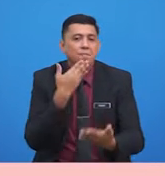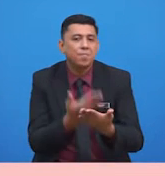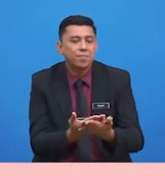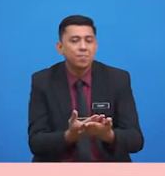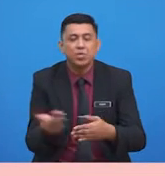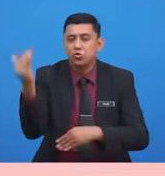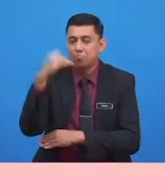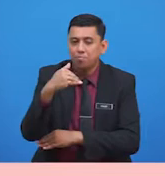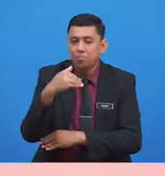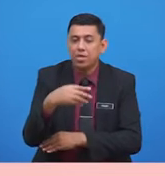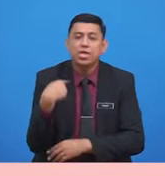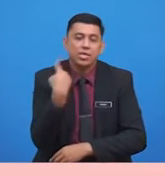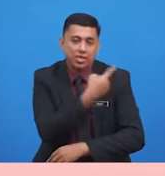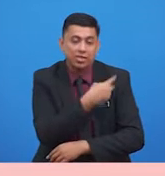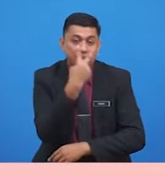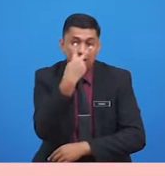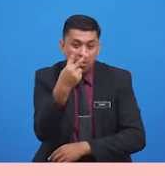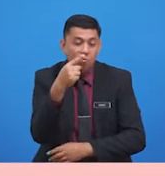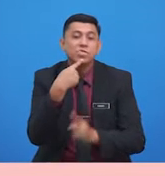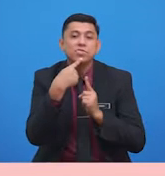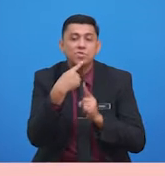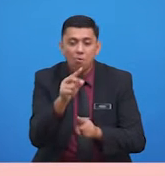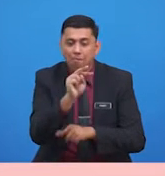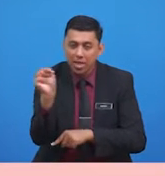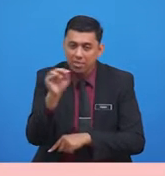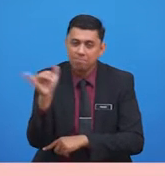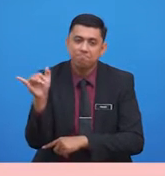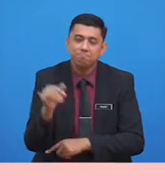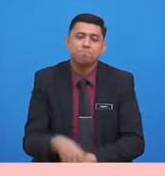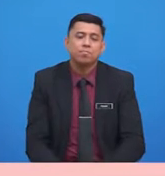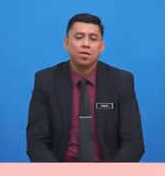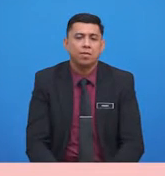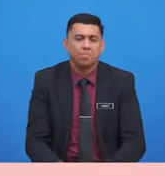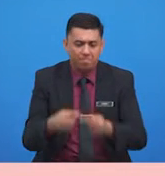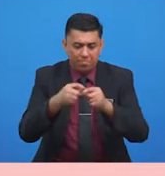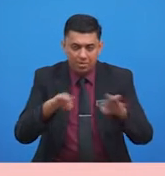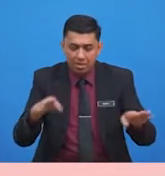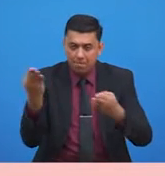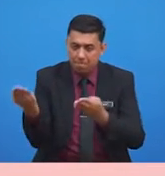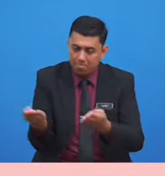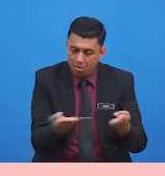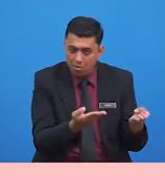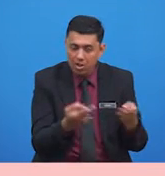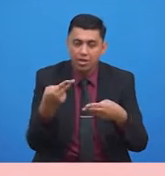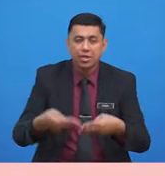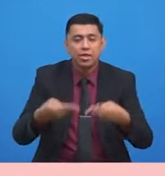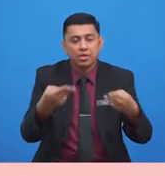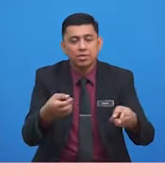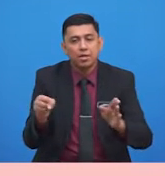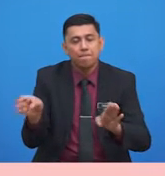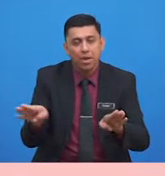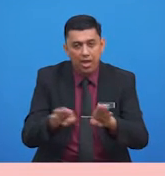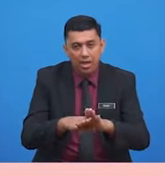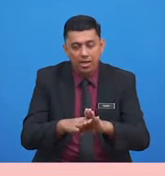Baik, jom kita lihat jawapan. Prema telah membawa hadiah